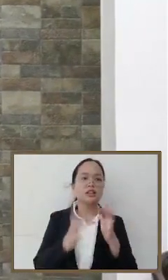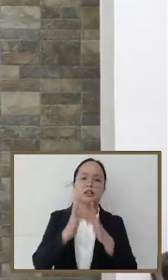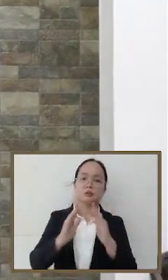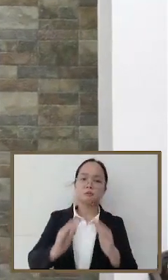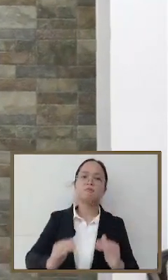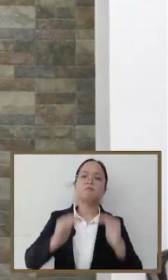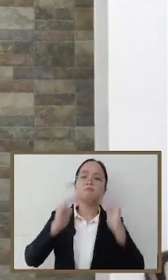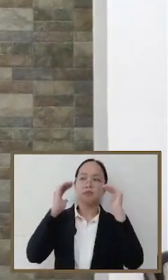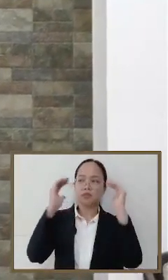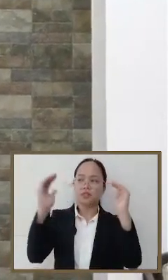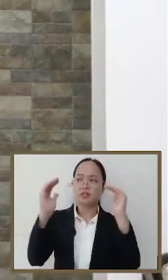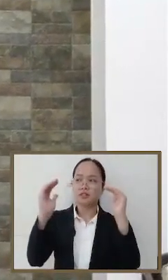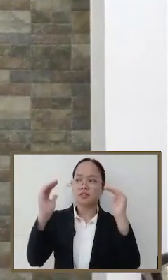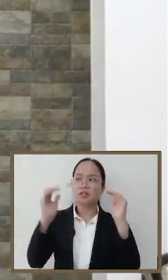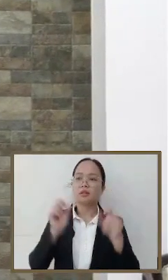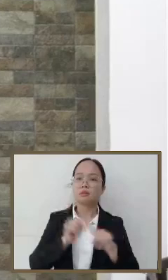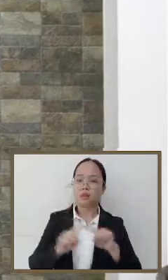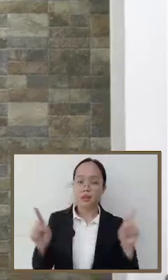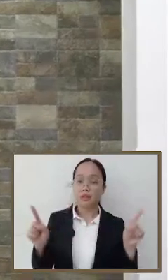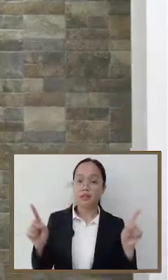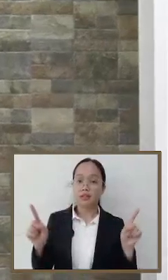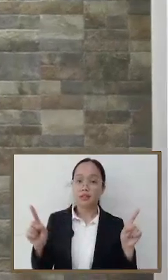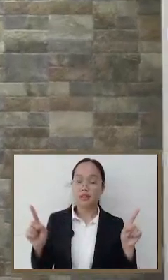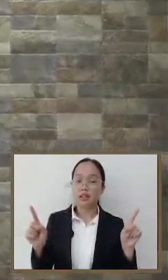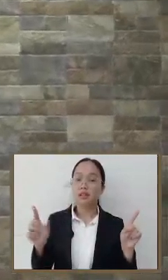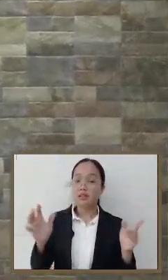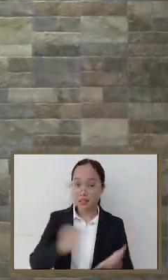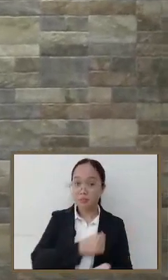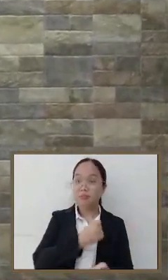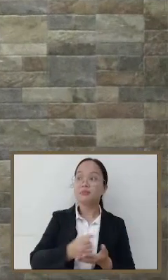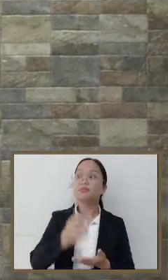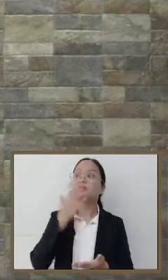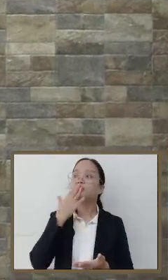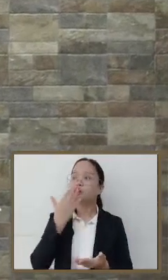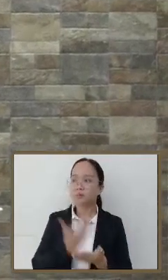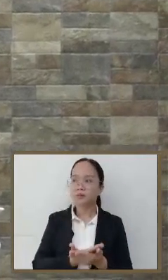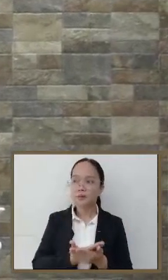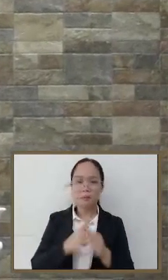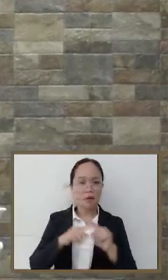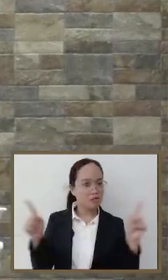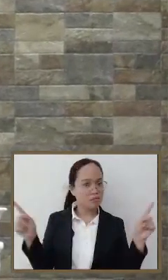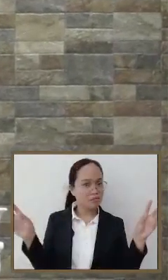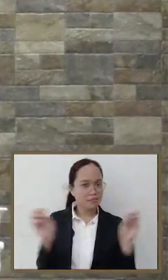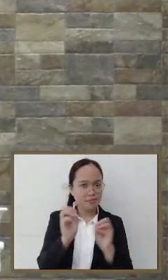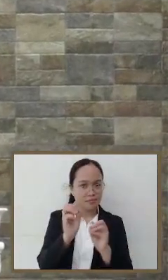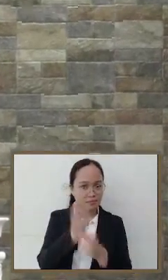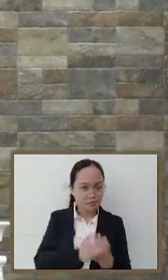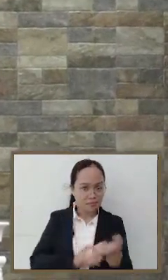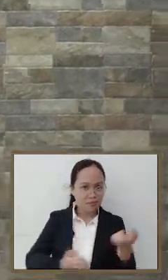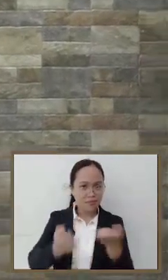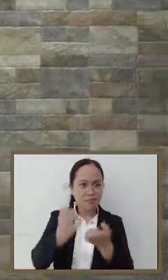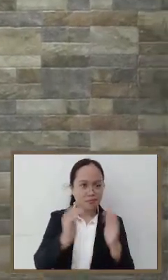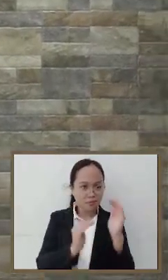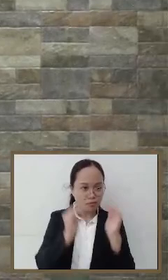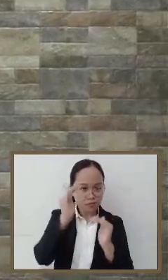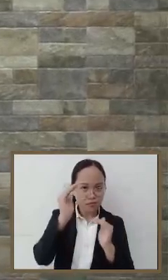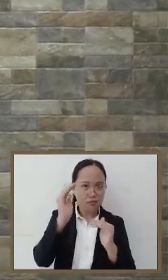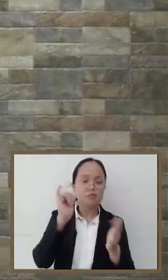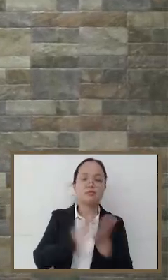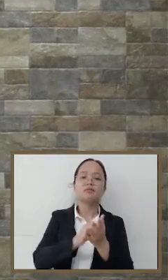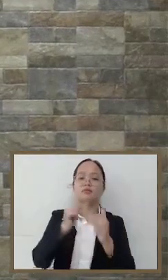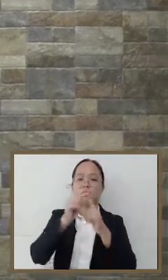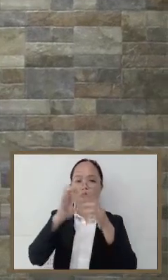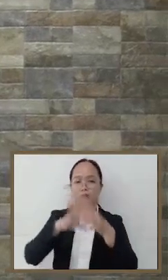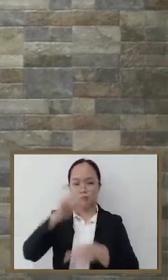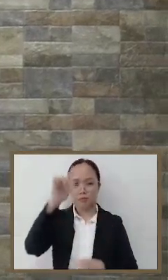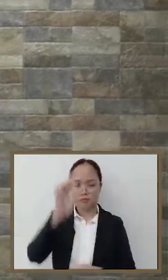nft up No but the The Singing is good pero wala na pong ibang mas hihigit pa sa pakikinig po ng salita po ng